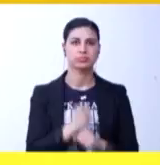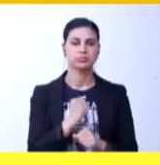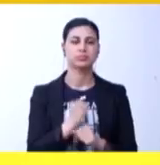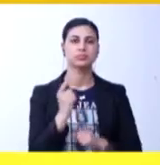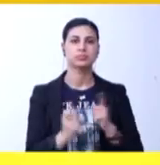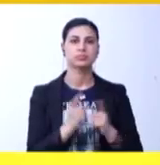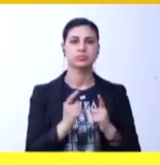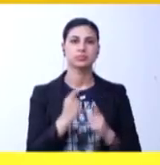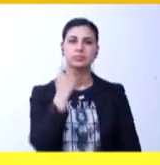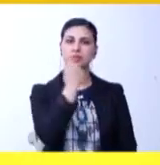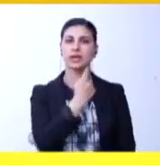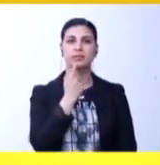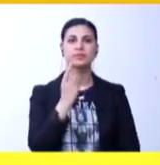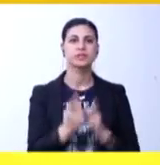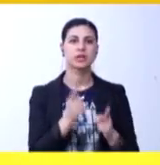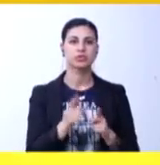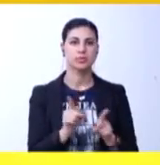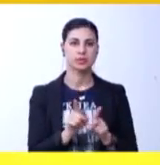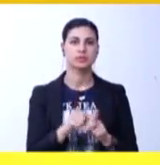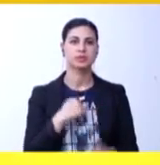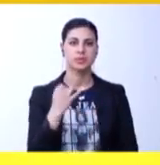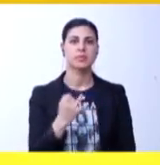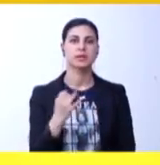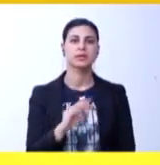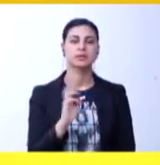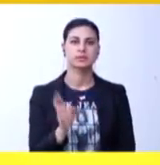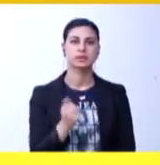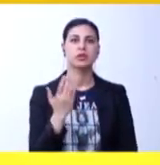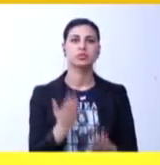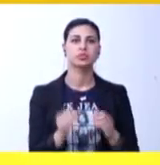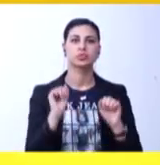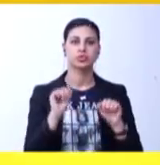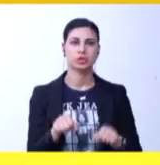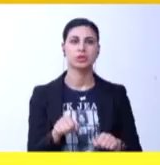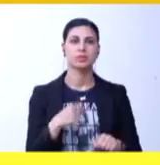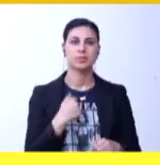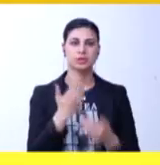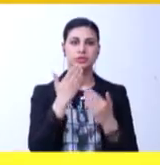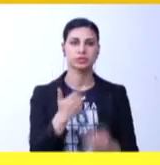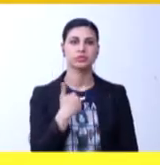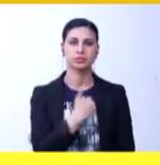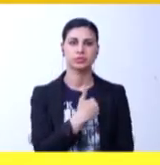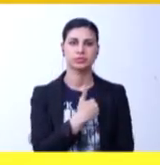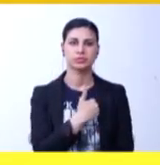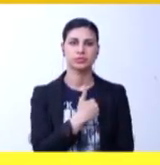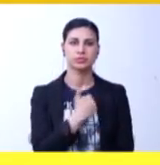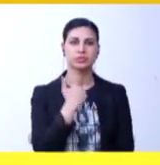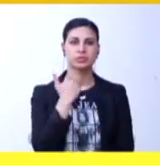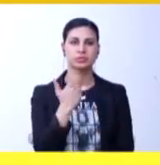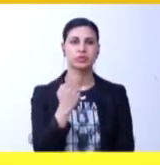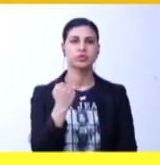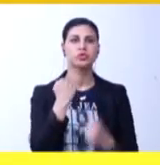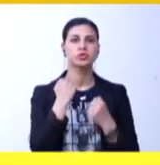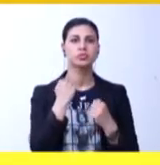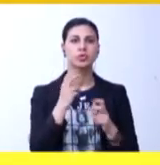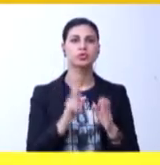ამის თანკტილვის გასწორება, აი ეს მაინტერესებს და თუ შეიძლება თქვენ ამაქ ერთი თქვენ სპორტული